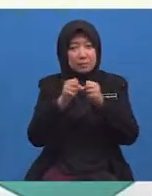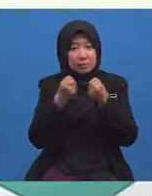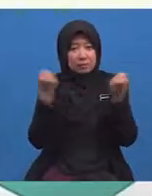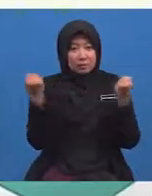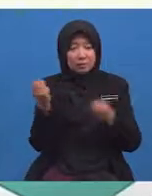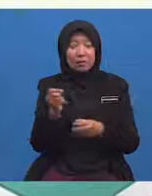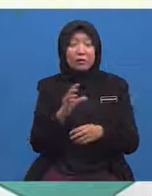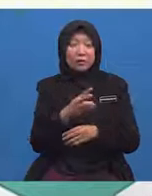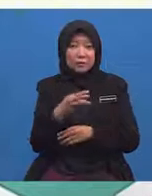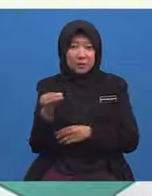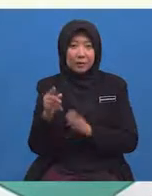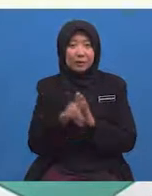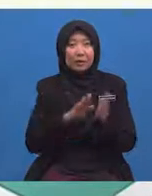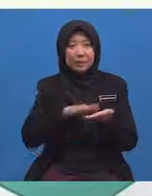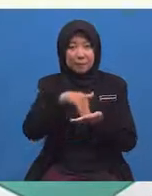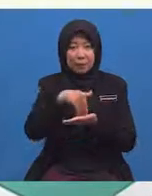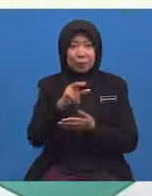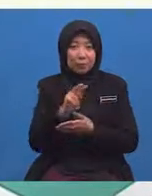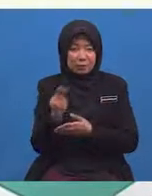dan pembangunan.